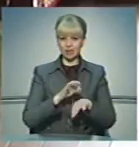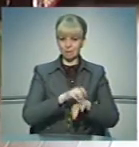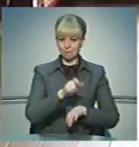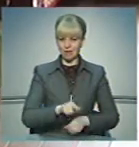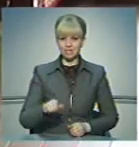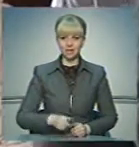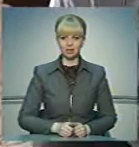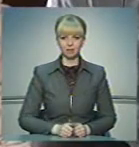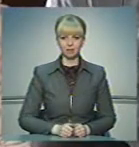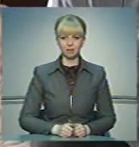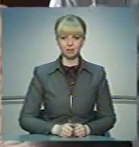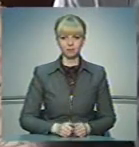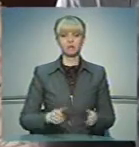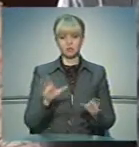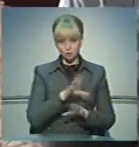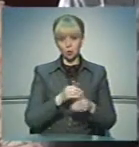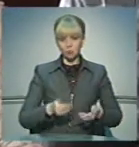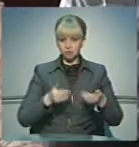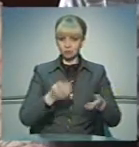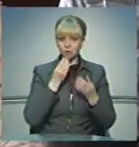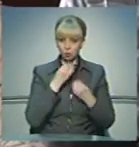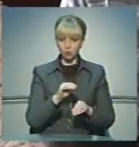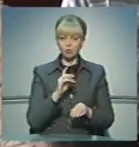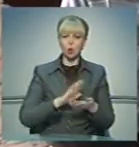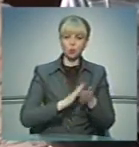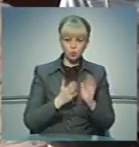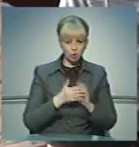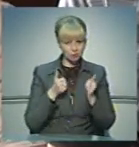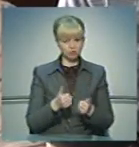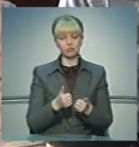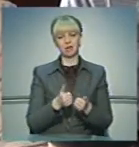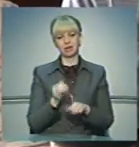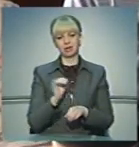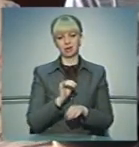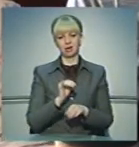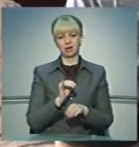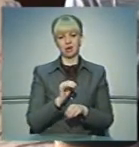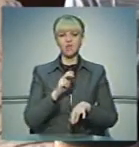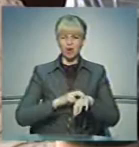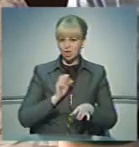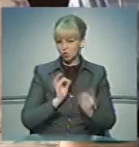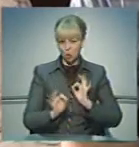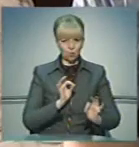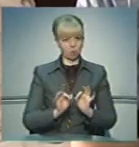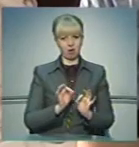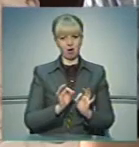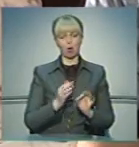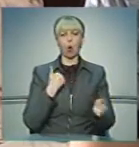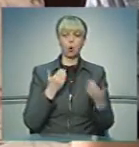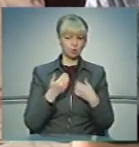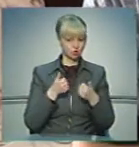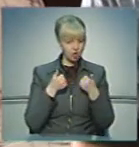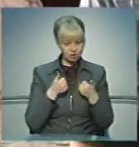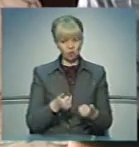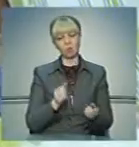пацієнти. Все йде краще. І умови, і врачі нормальні, все. Отношення